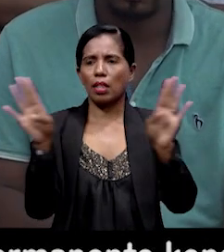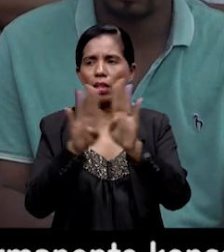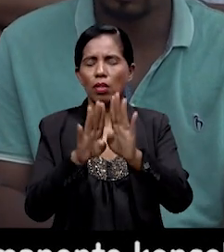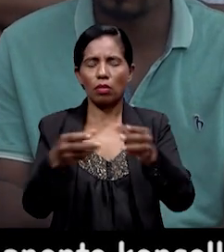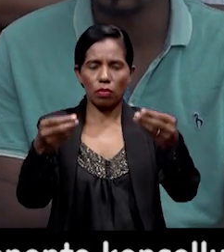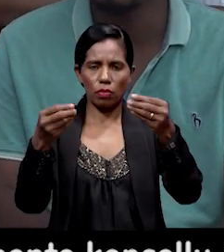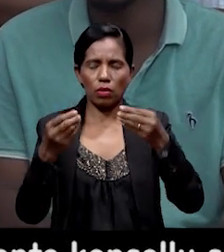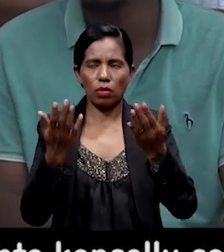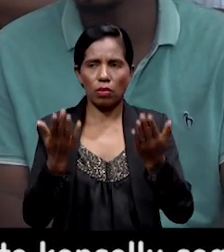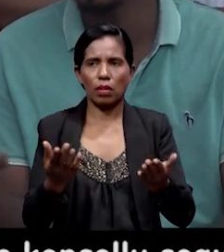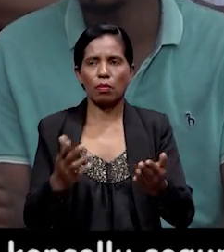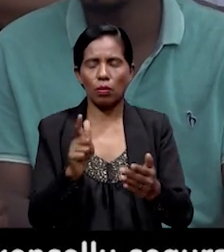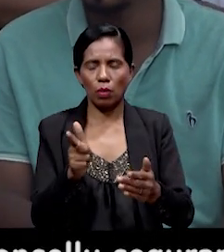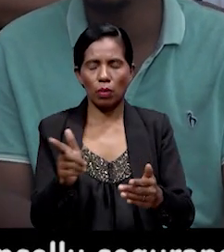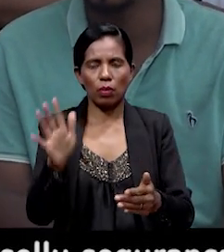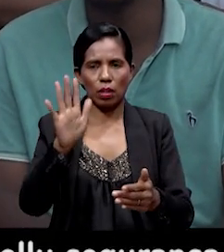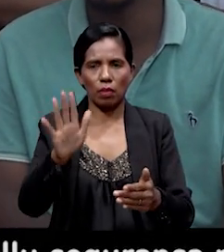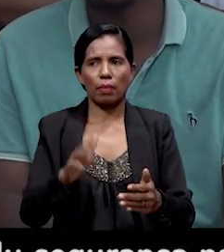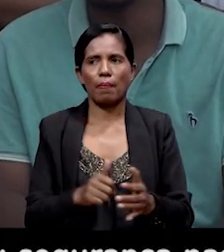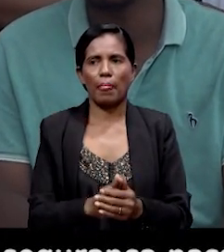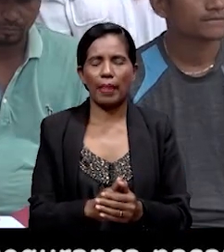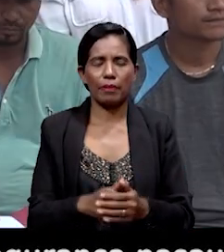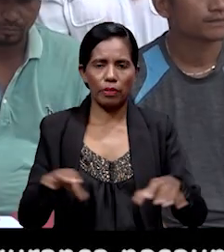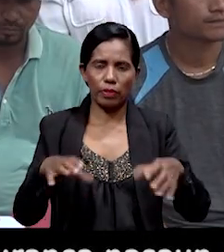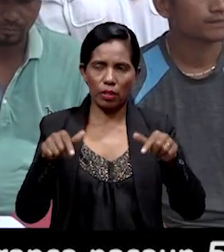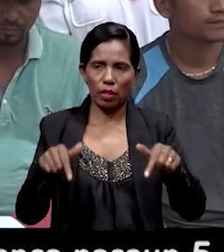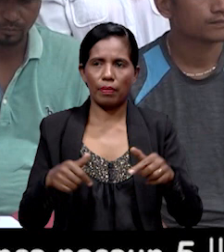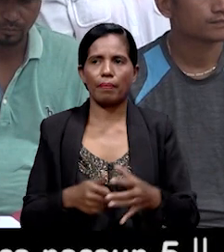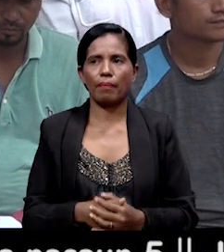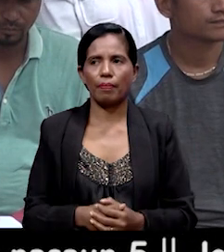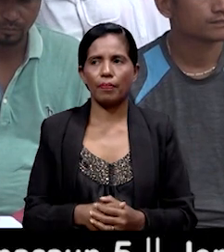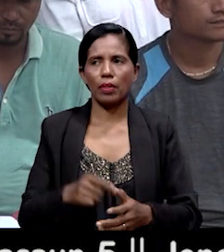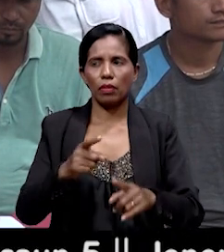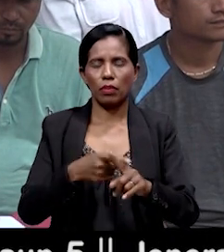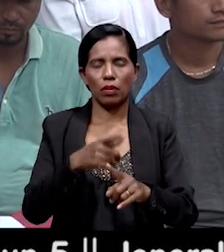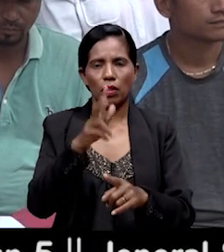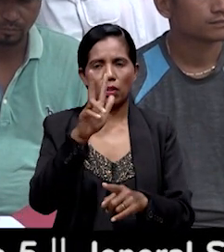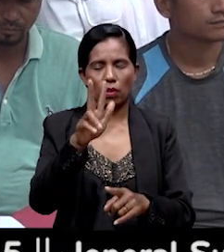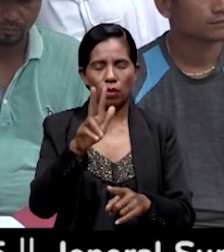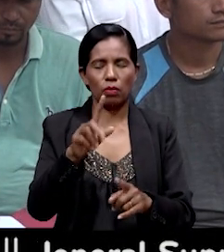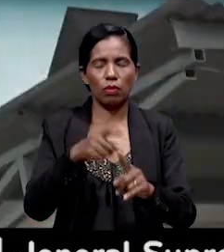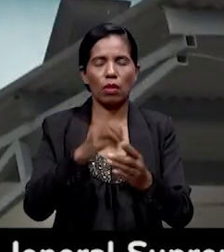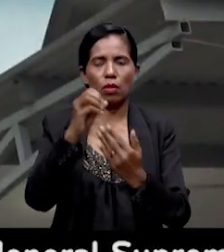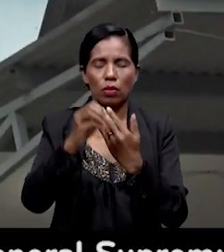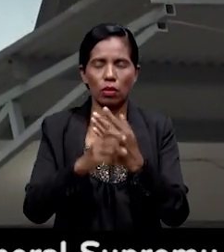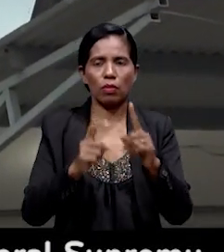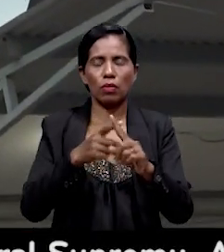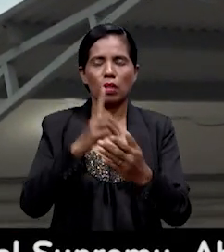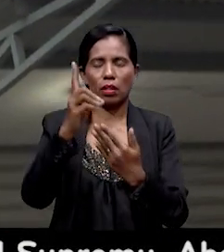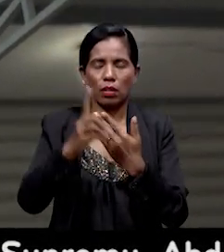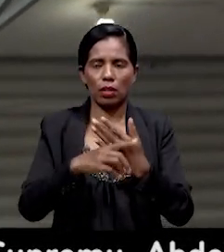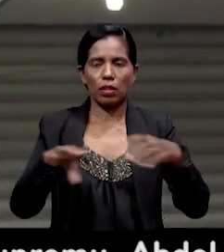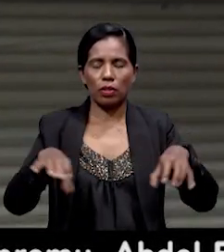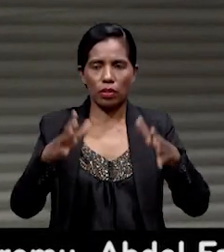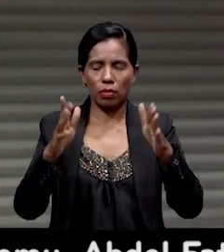mba ami bincing ku pesoas karyawan hene. Durante fulan tolu hahu si fulan otubru to dezembro ne, trabalhador